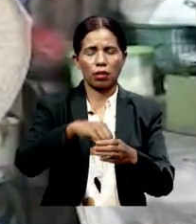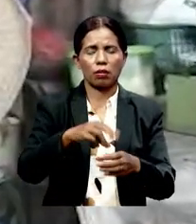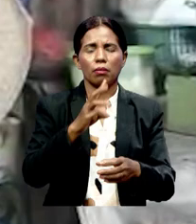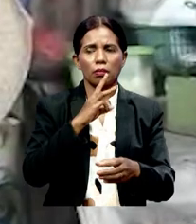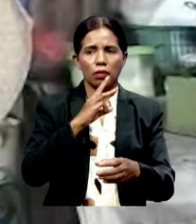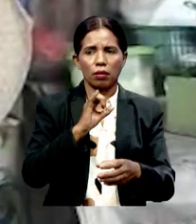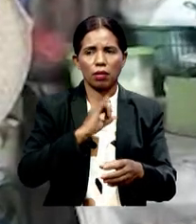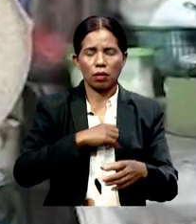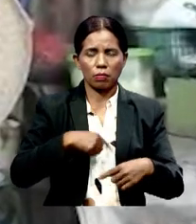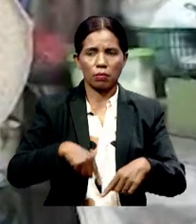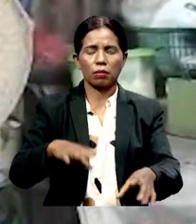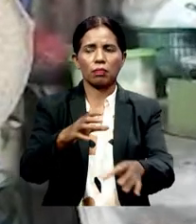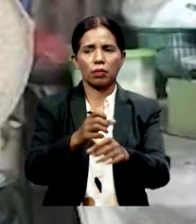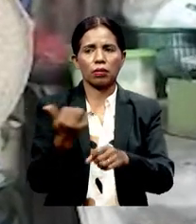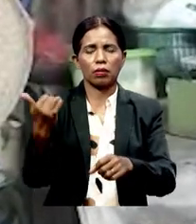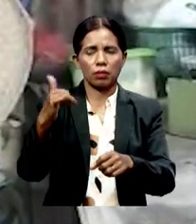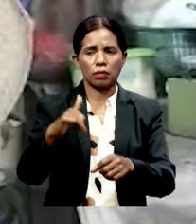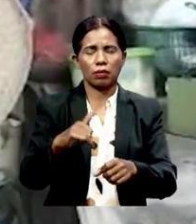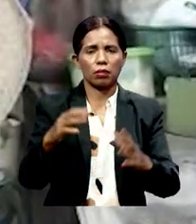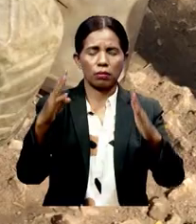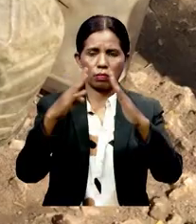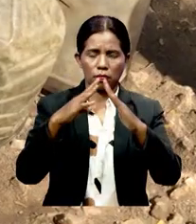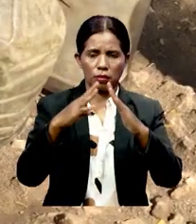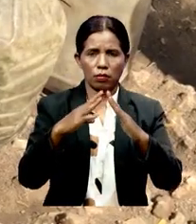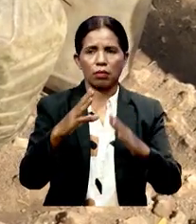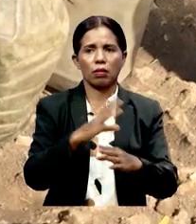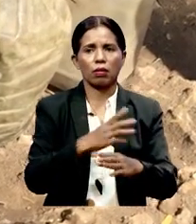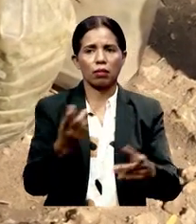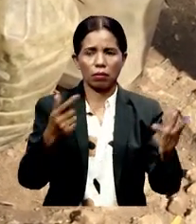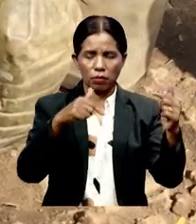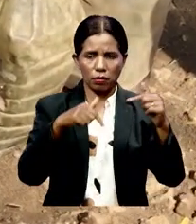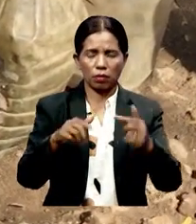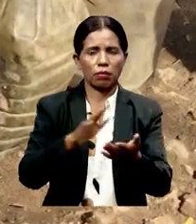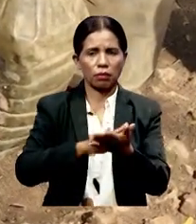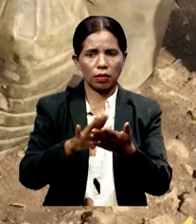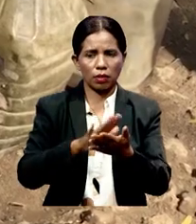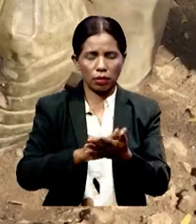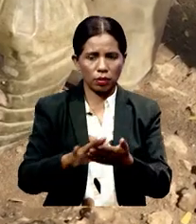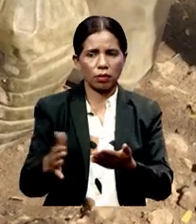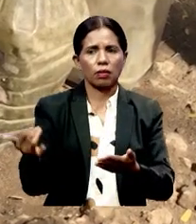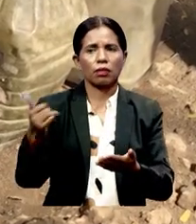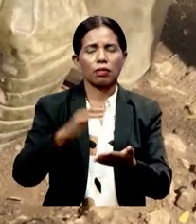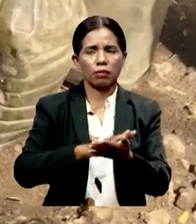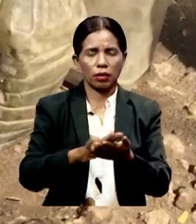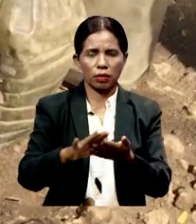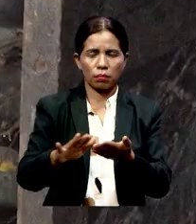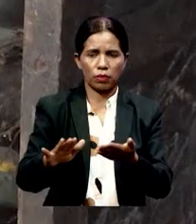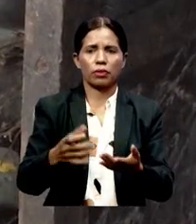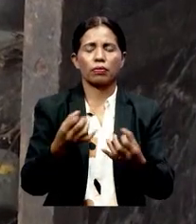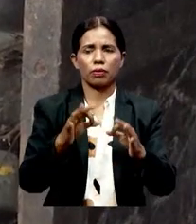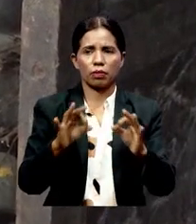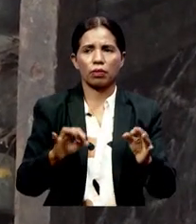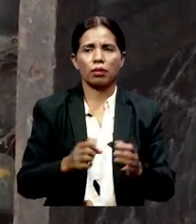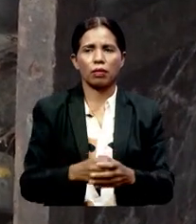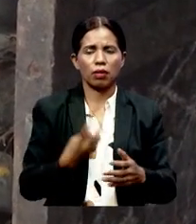bawa putih sih dah ni, umma, ni mukan me, ni pasi pali, hulah sokir ni pasi mustia, ni